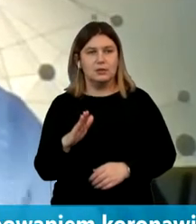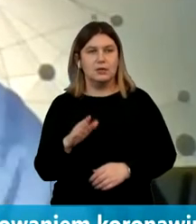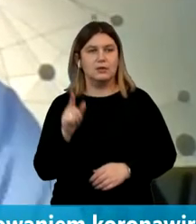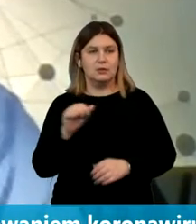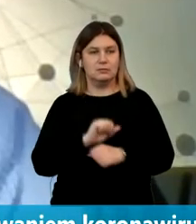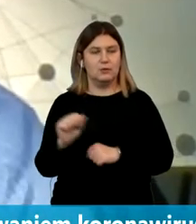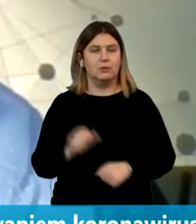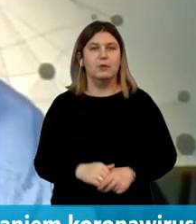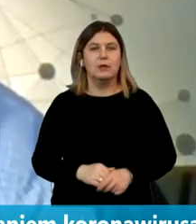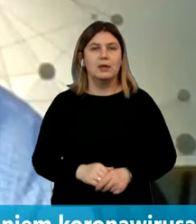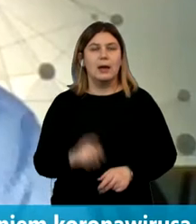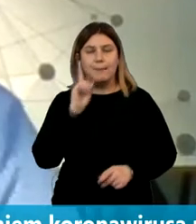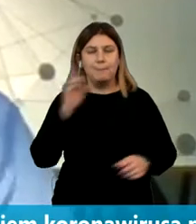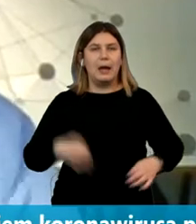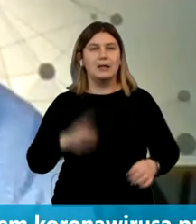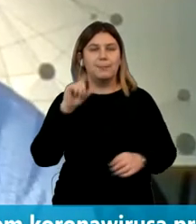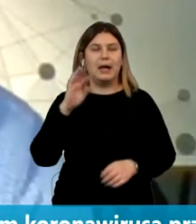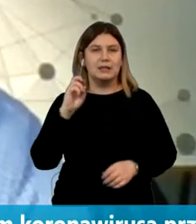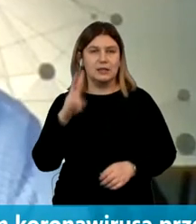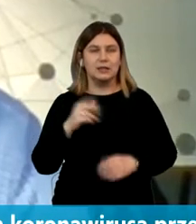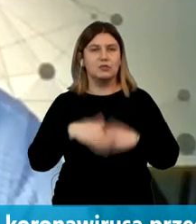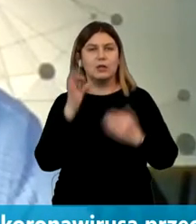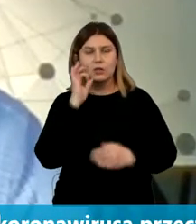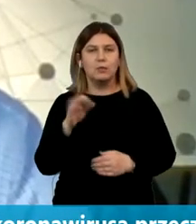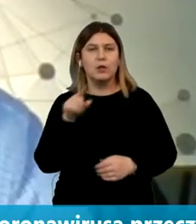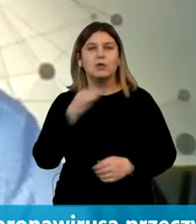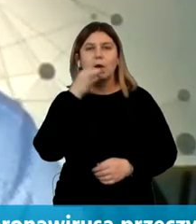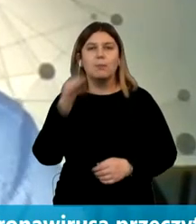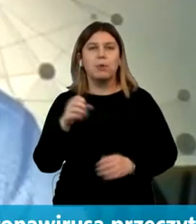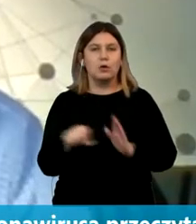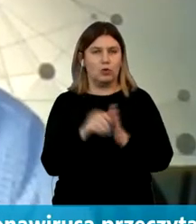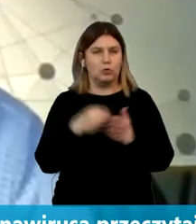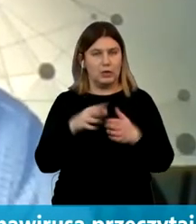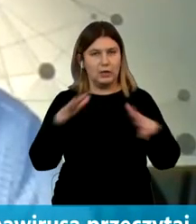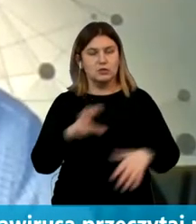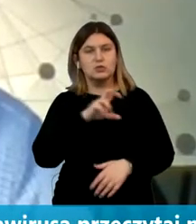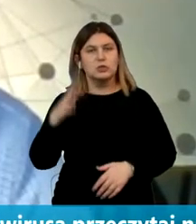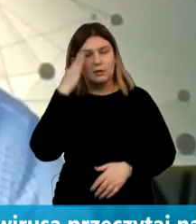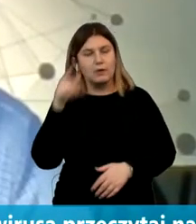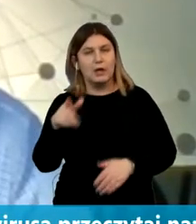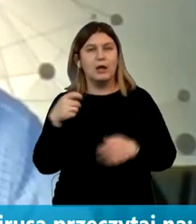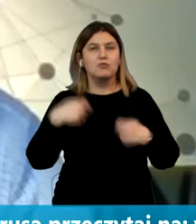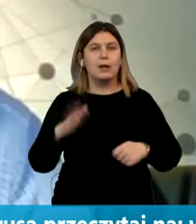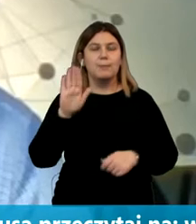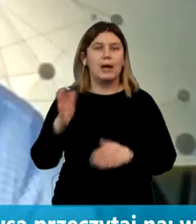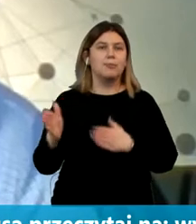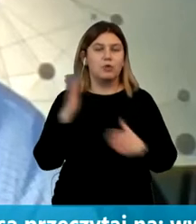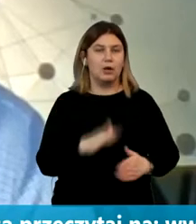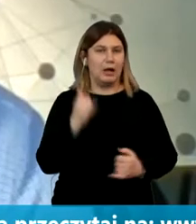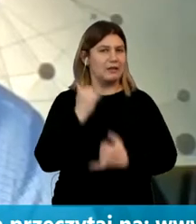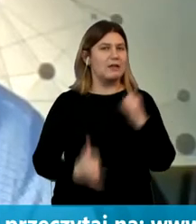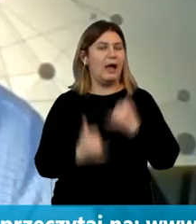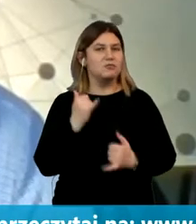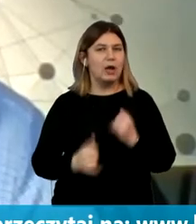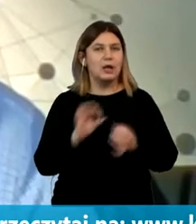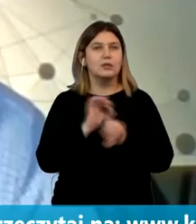wpływają. Pan Patryk pyta. Dzień dobry, panie prezydencie. To pytanie do skarbnika, ale może pan wie, czy Szczecin ma przygotowane pieniądze na wypadek, gdyby pieniądze